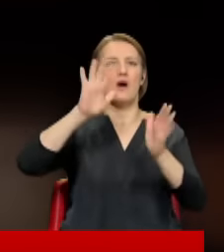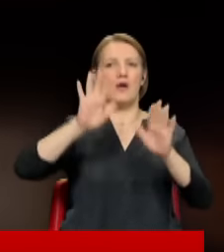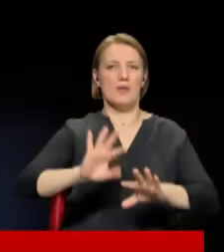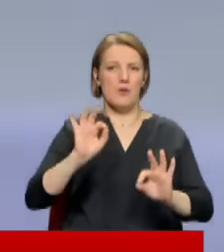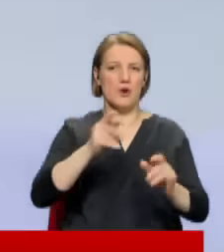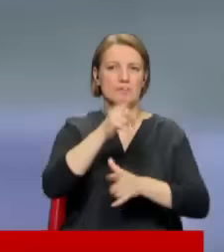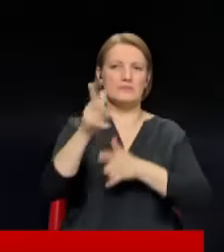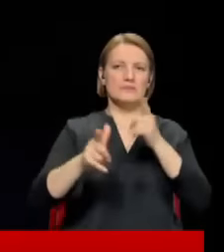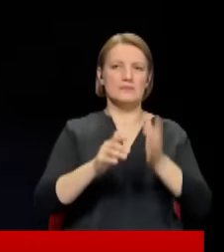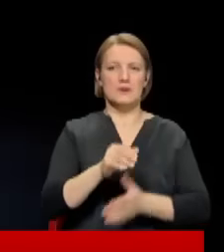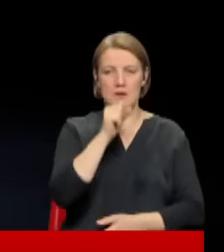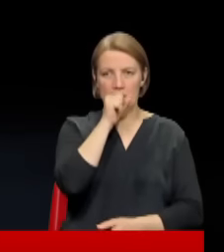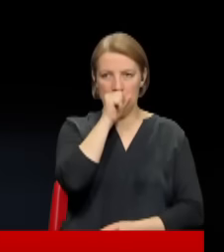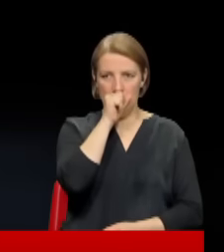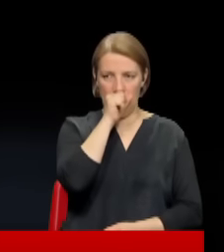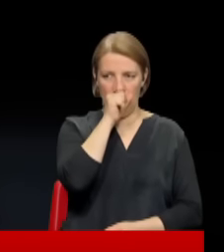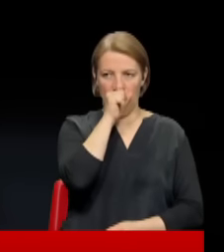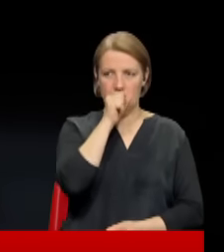böyle görüntülendi.